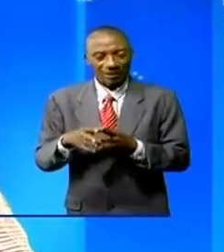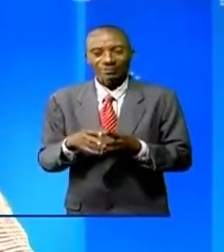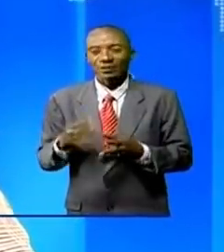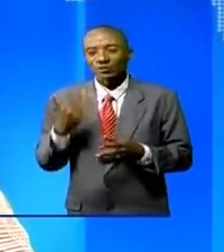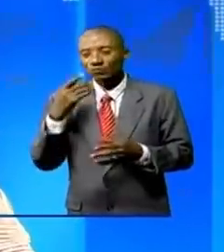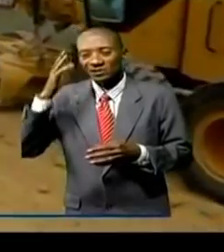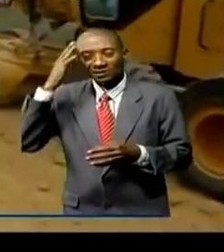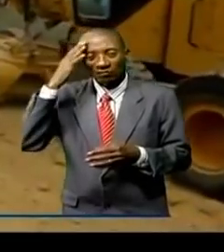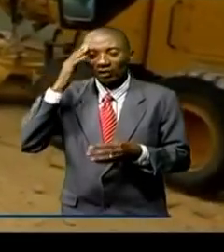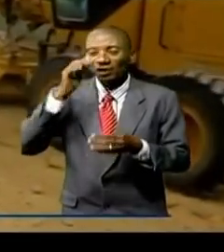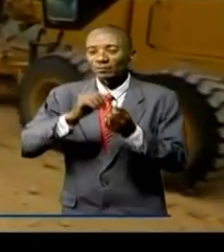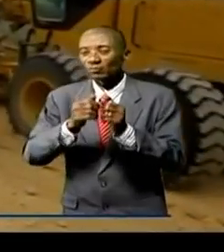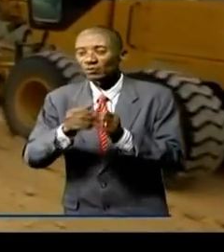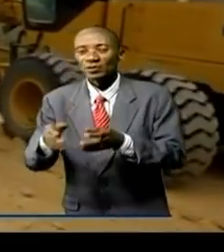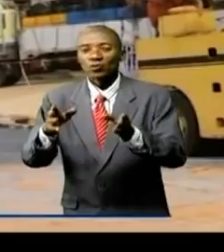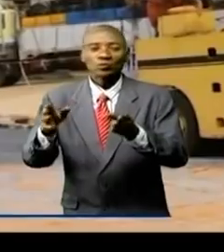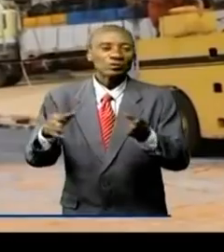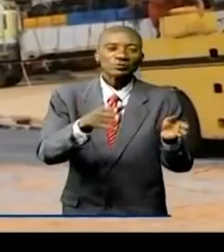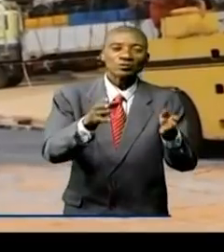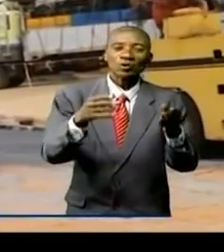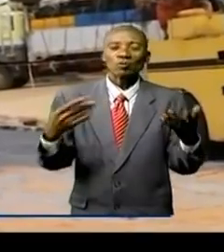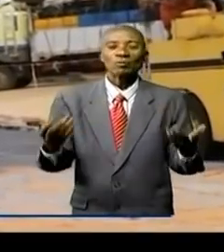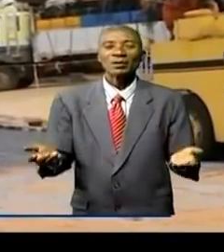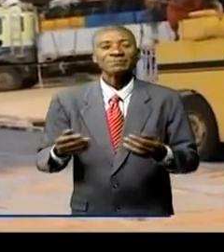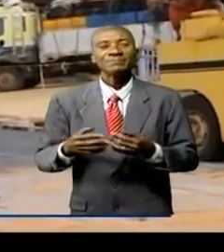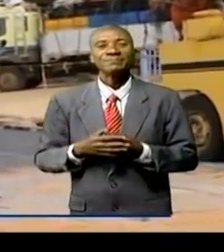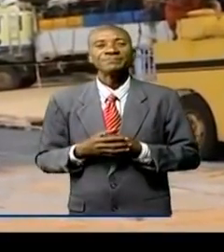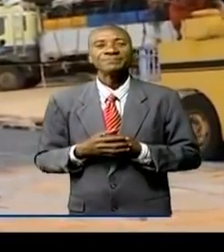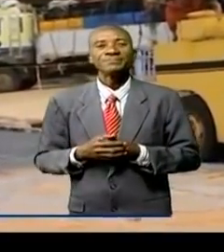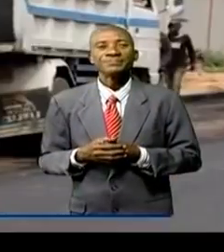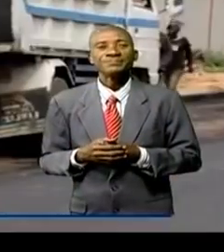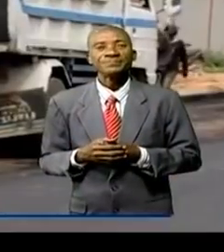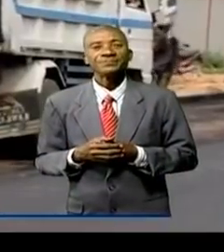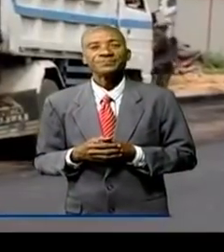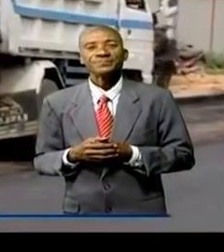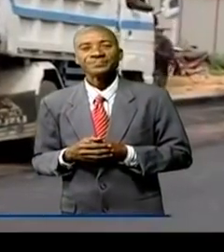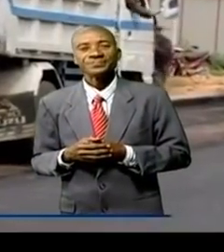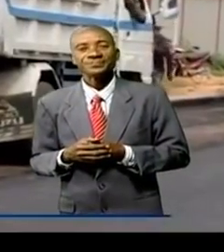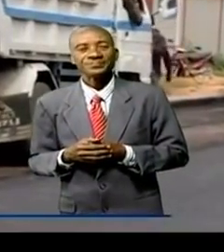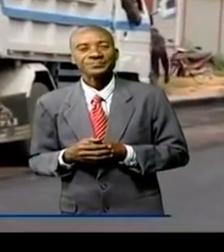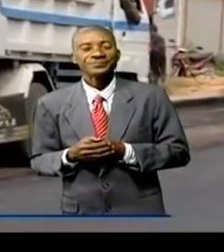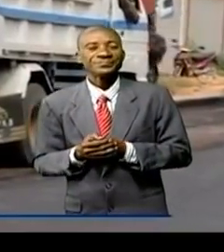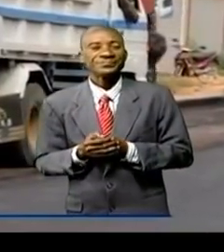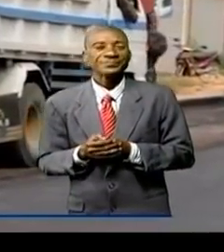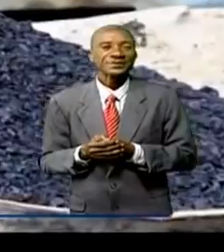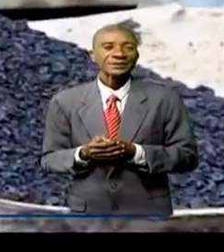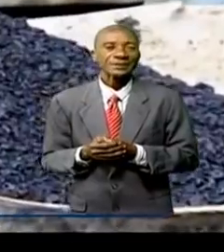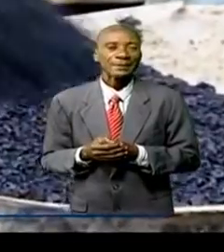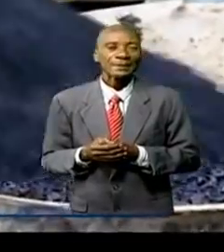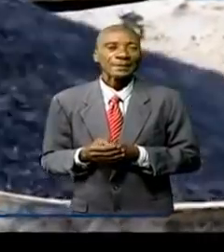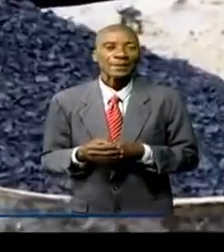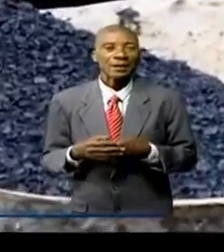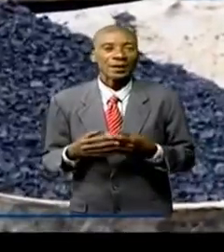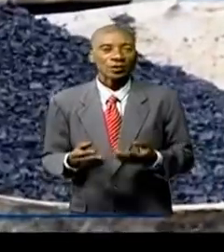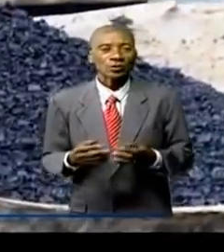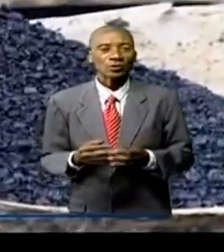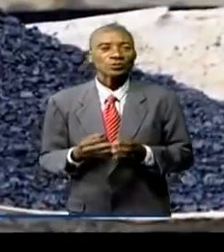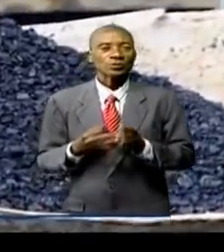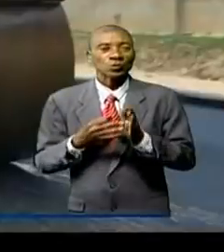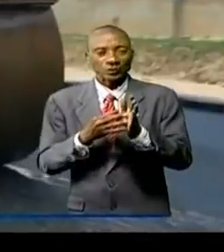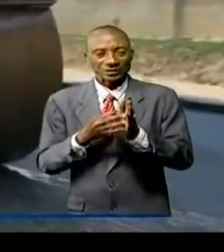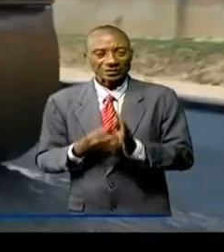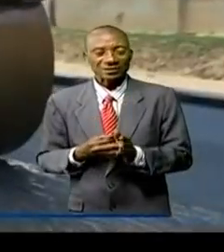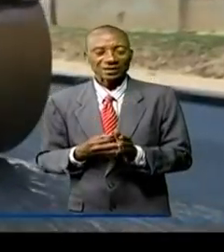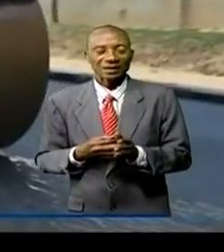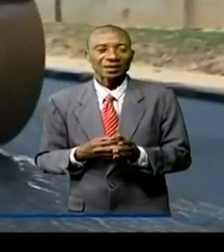Atunakov. Des infrastructures en si peu de temps et là si s'affirmer à travers l'asphaltage de plus de 800 mètres de